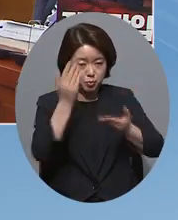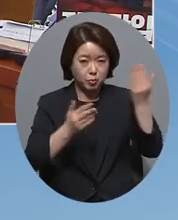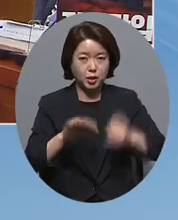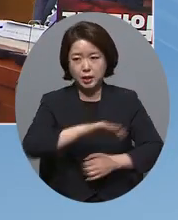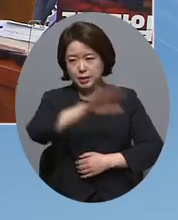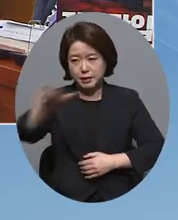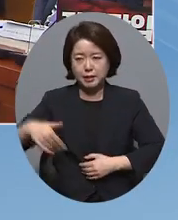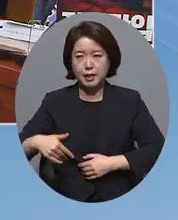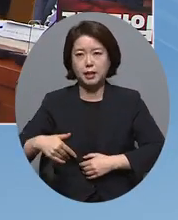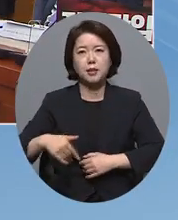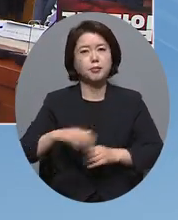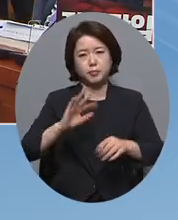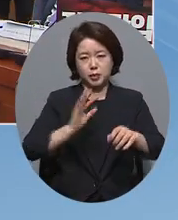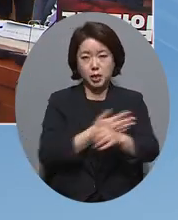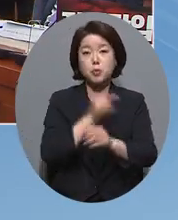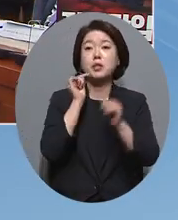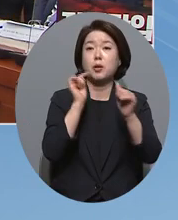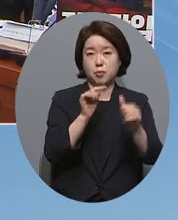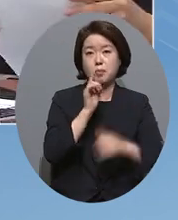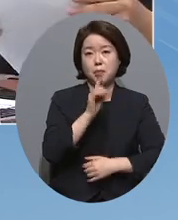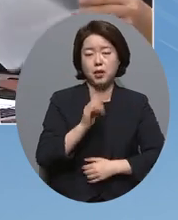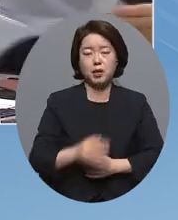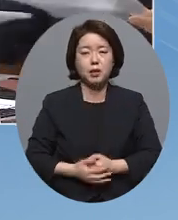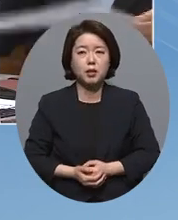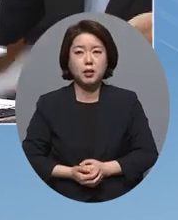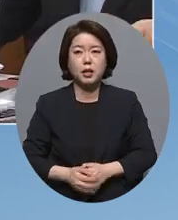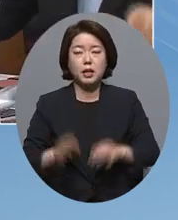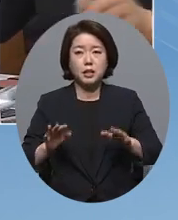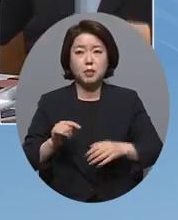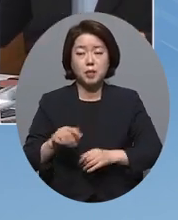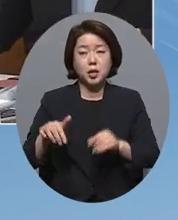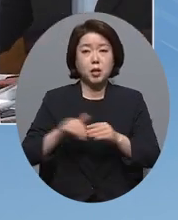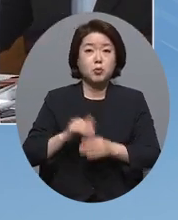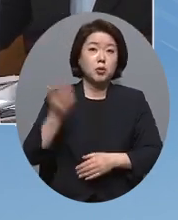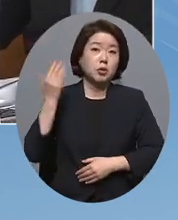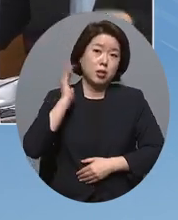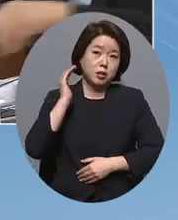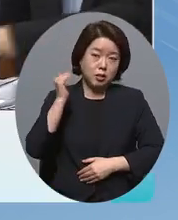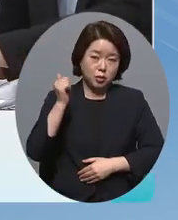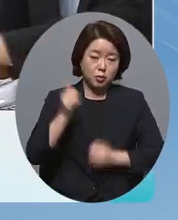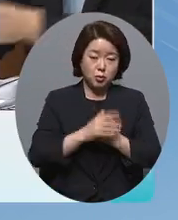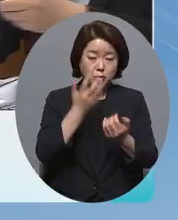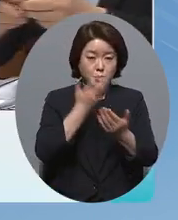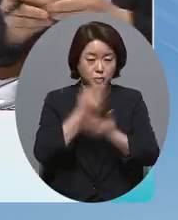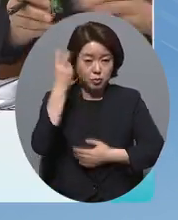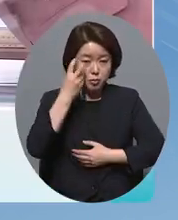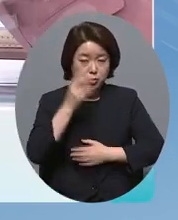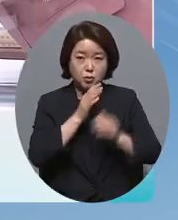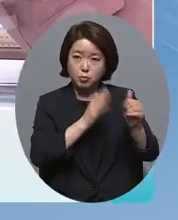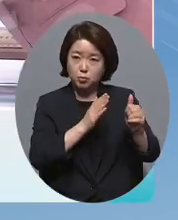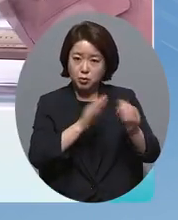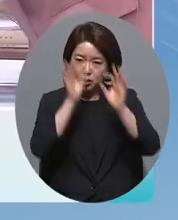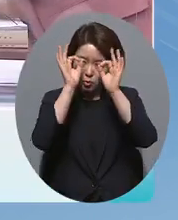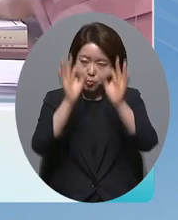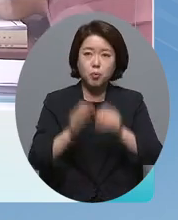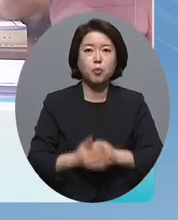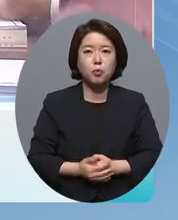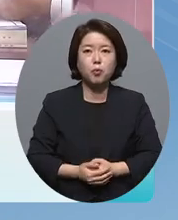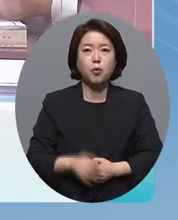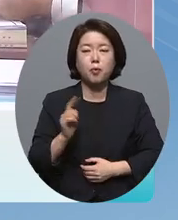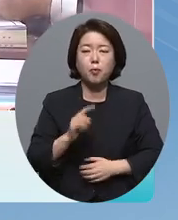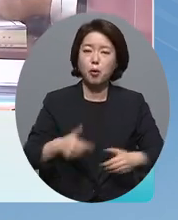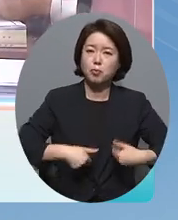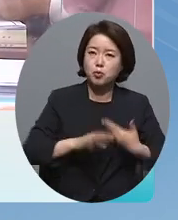총체적으로 지적을 했다고 생각을 하고요 저는 이번에 이제 문재인 전 대통령의 서면 조사를 요청한 것을 보면서 사실